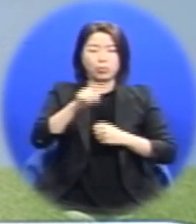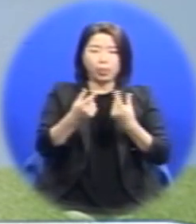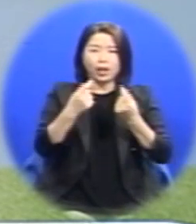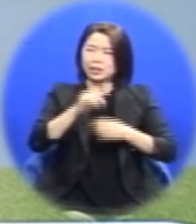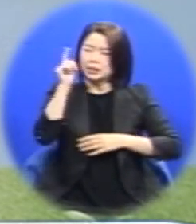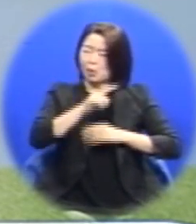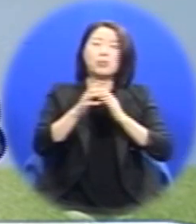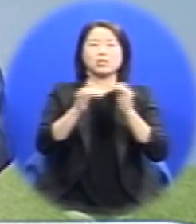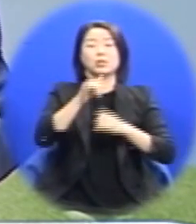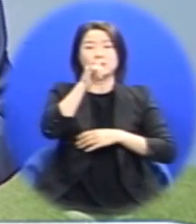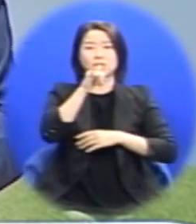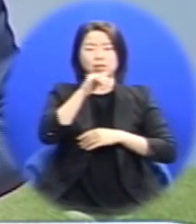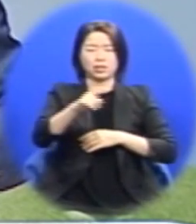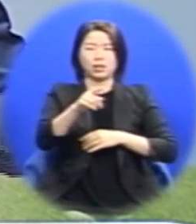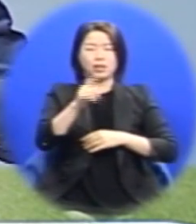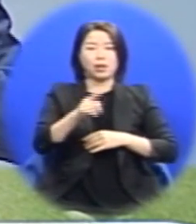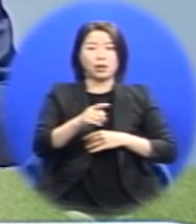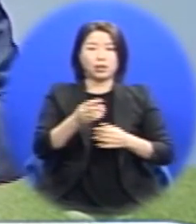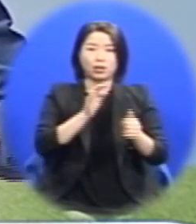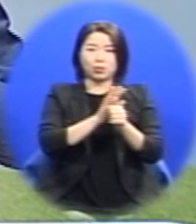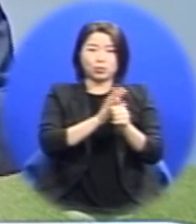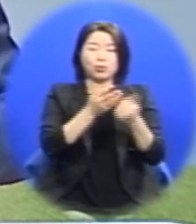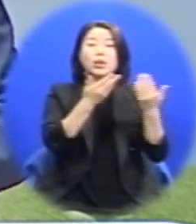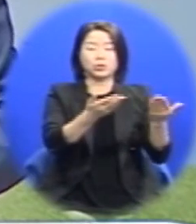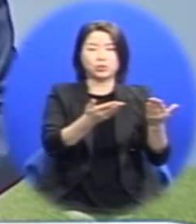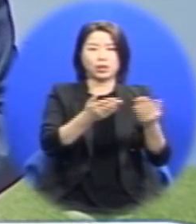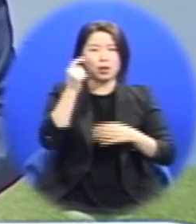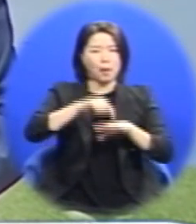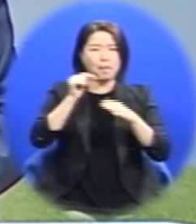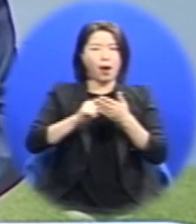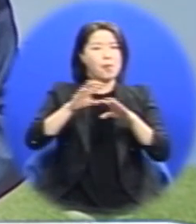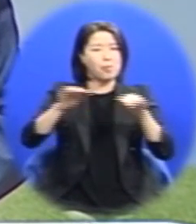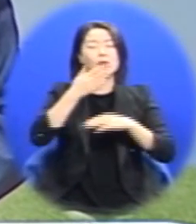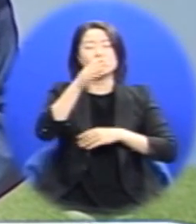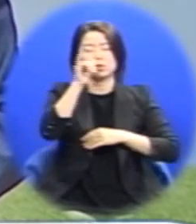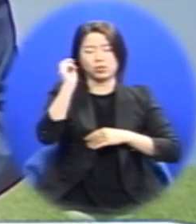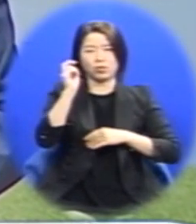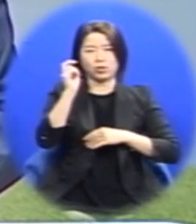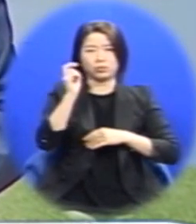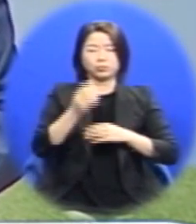나쁜 놈이 다 있어요. 차라리 이렇게 해주는 게 그나마 좀 정서가 풀릴 수는 있을지.